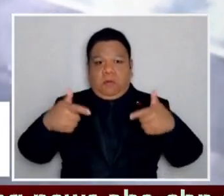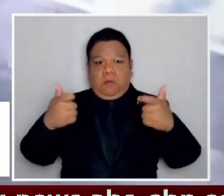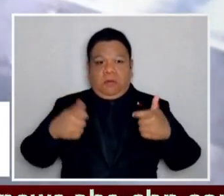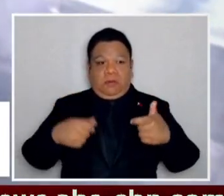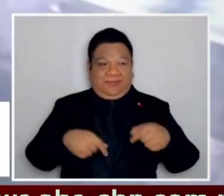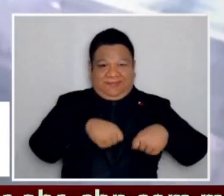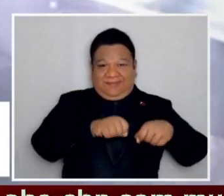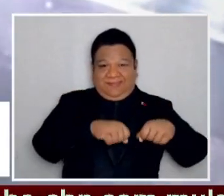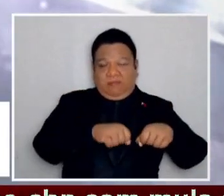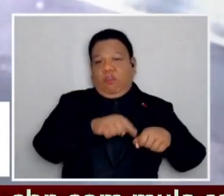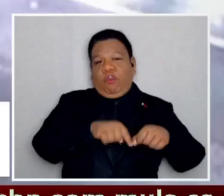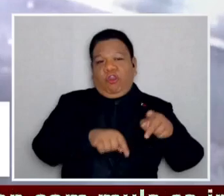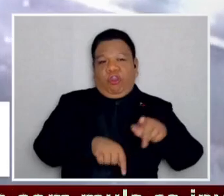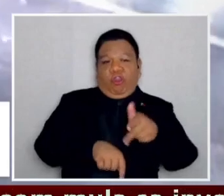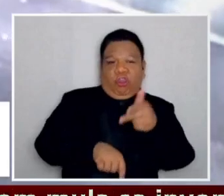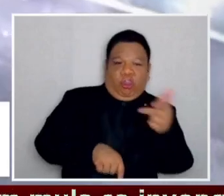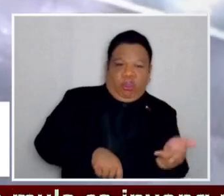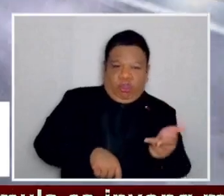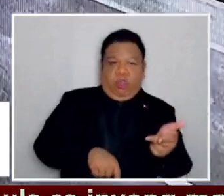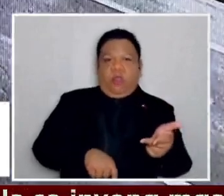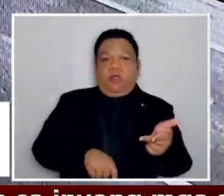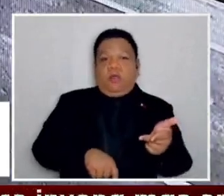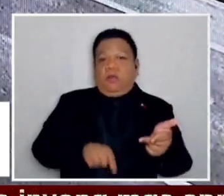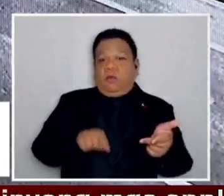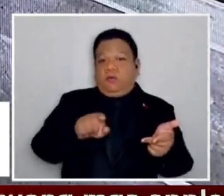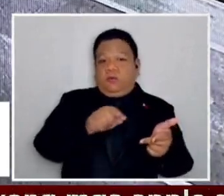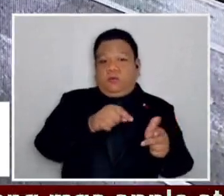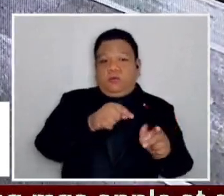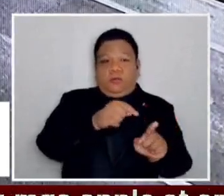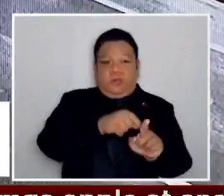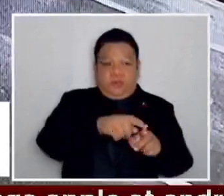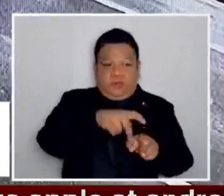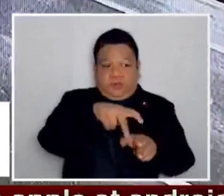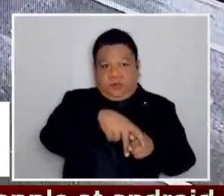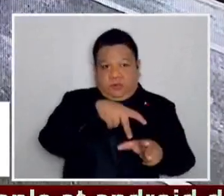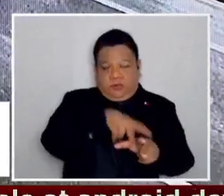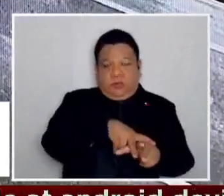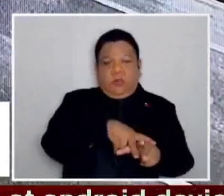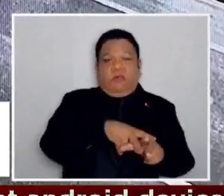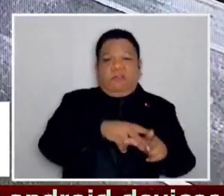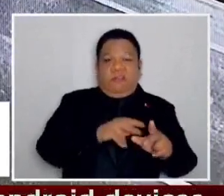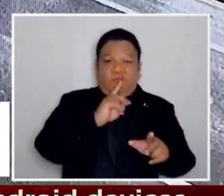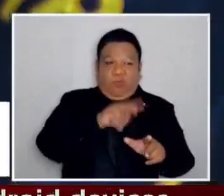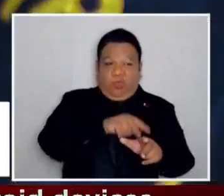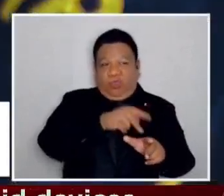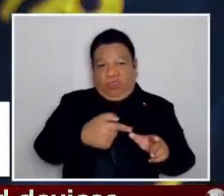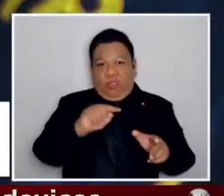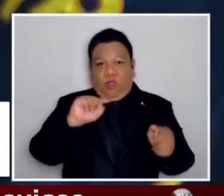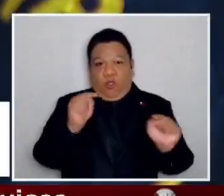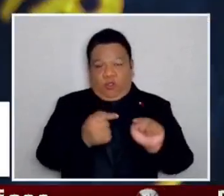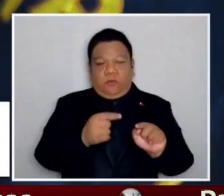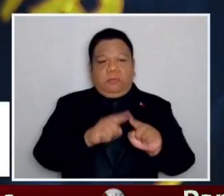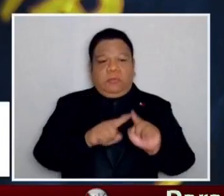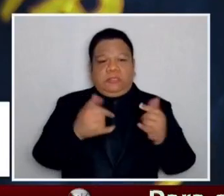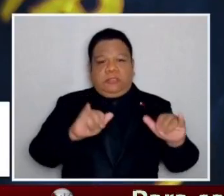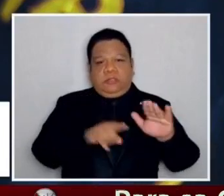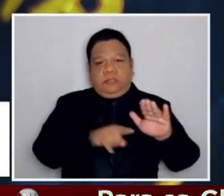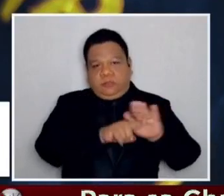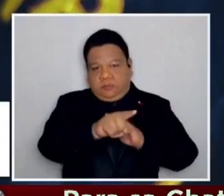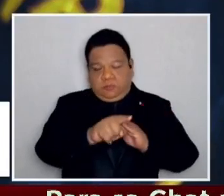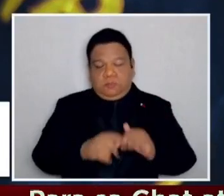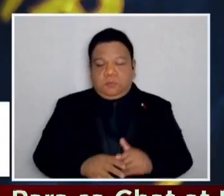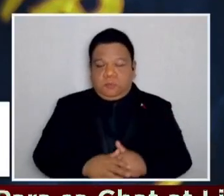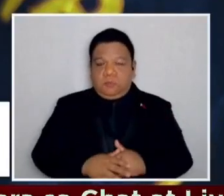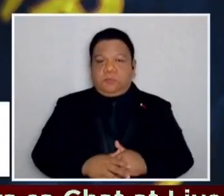ng mga suspect. Natamaan ang lookout at tumumba pero nakatakas pa rin ang dalawa. Since alam naman natin na may